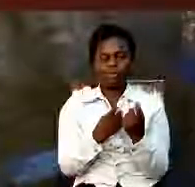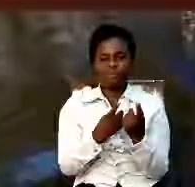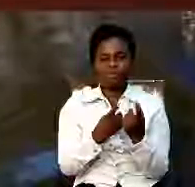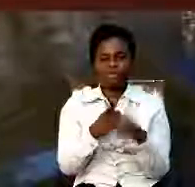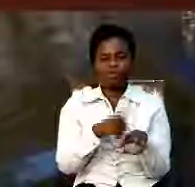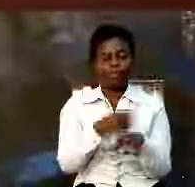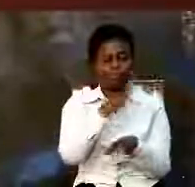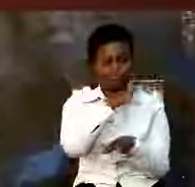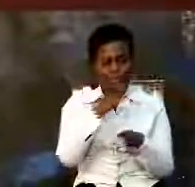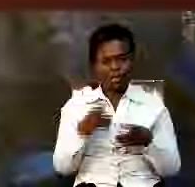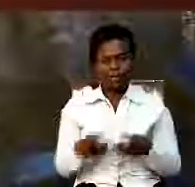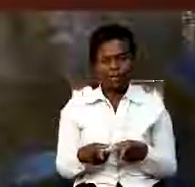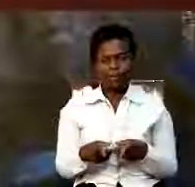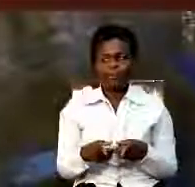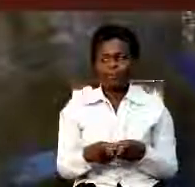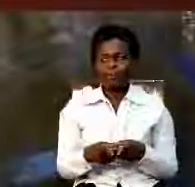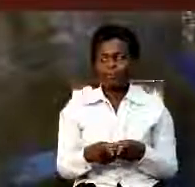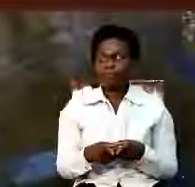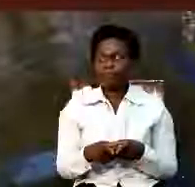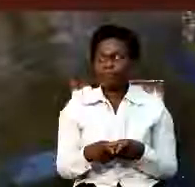leo.